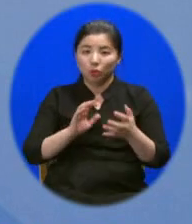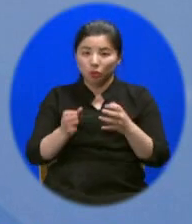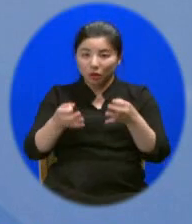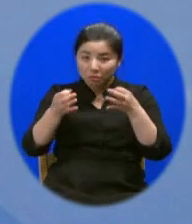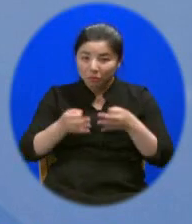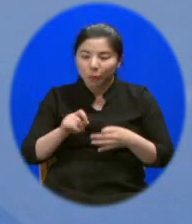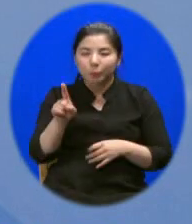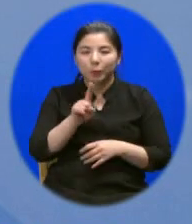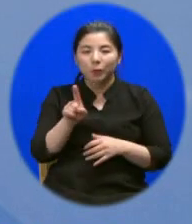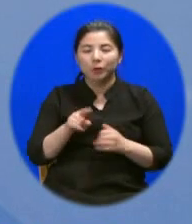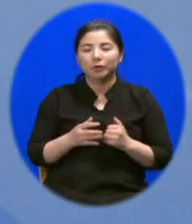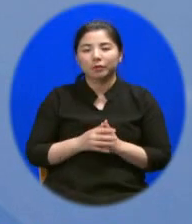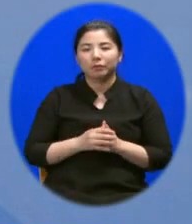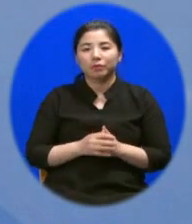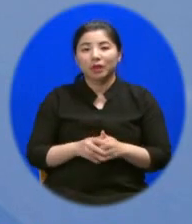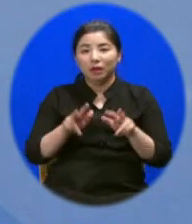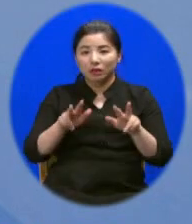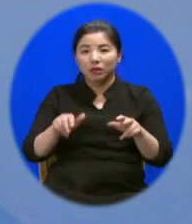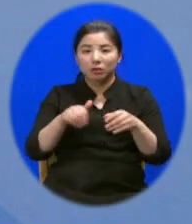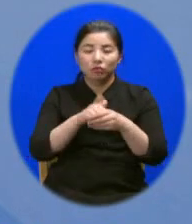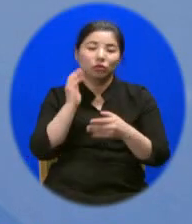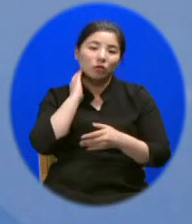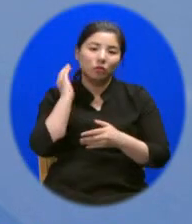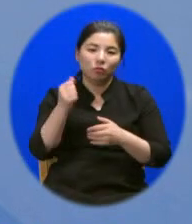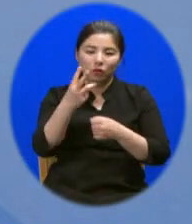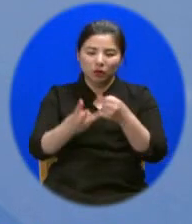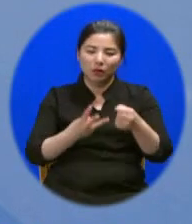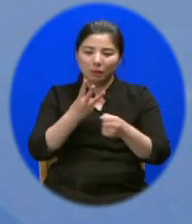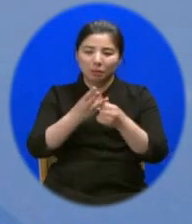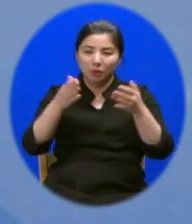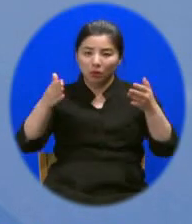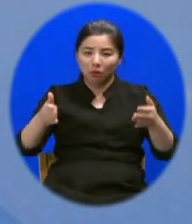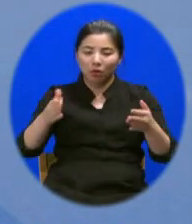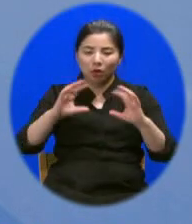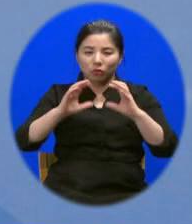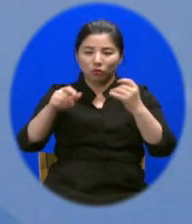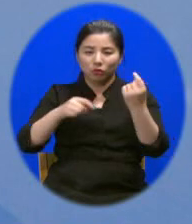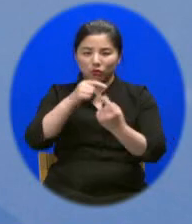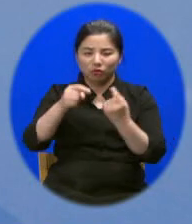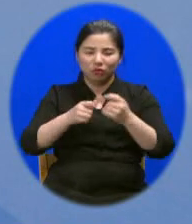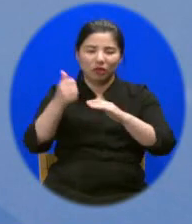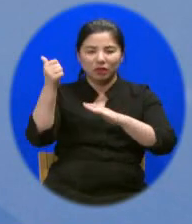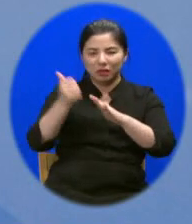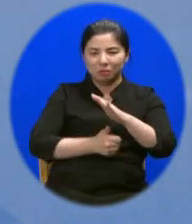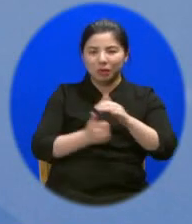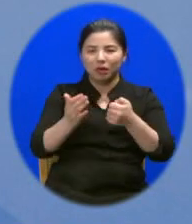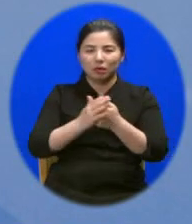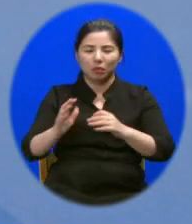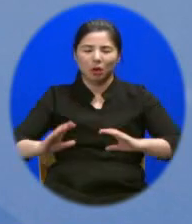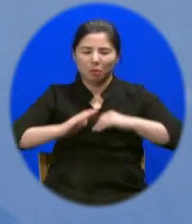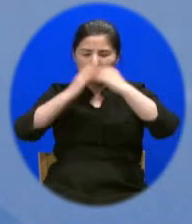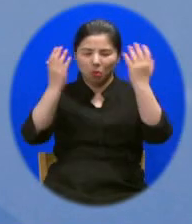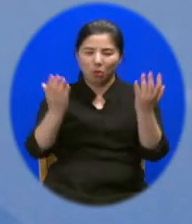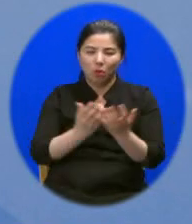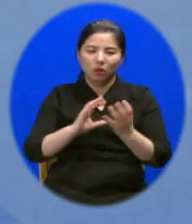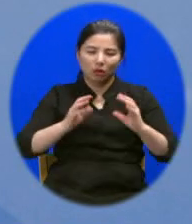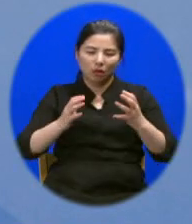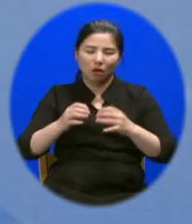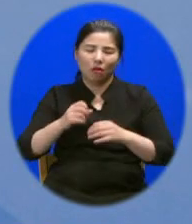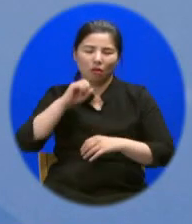어떻게 보셨습니까 지금 문재인 정부 의 3년간의 국정운영 실패로 온 나라가 어려움에 빠져